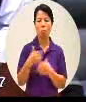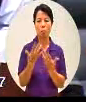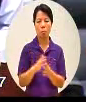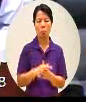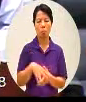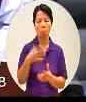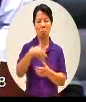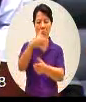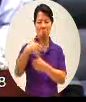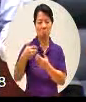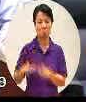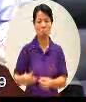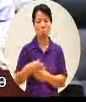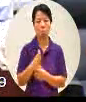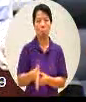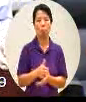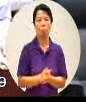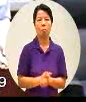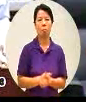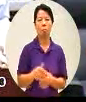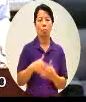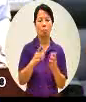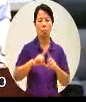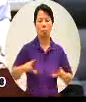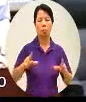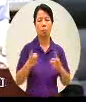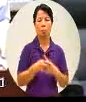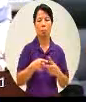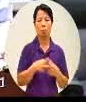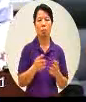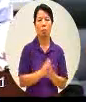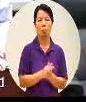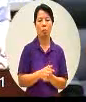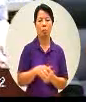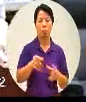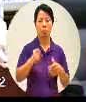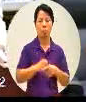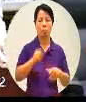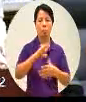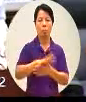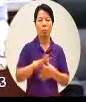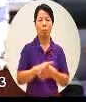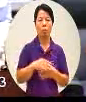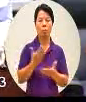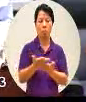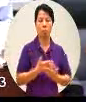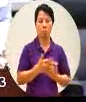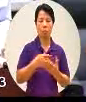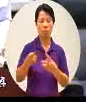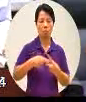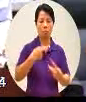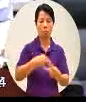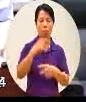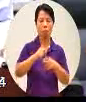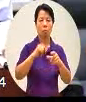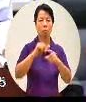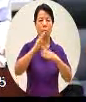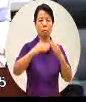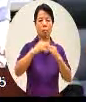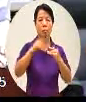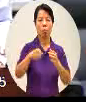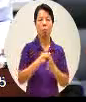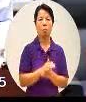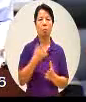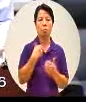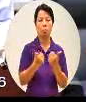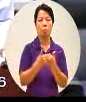啊。啊，恁所有的大大细细，恁到一张公文给学校。议员的建议款连